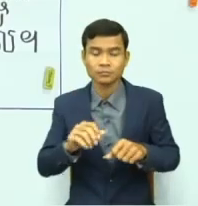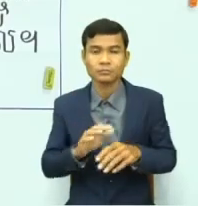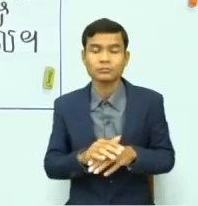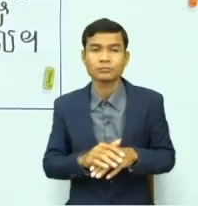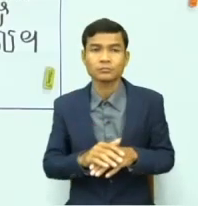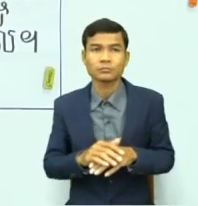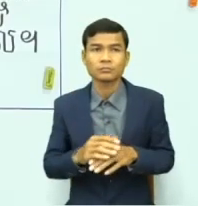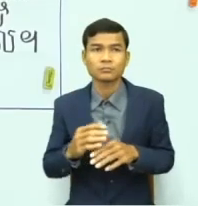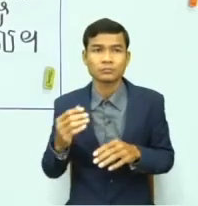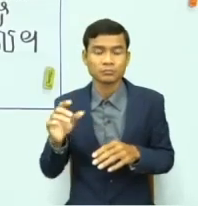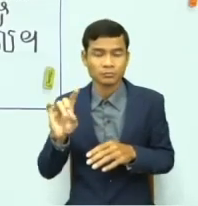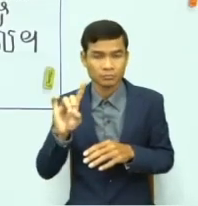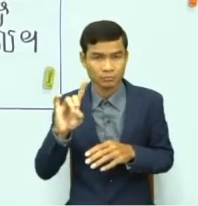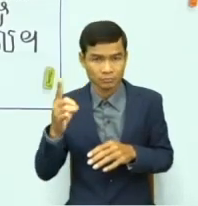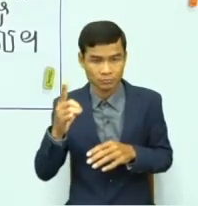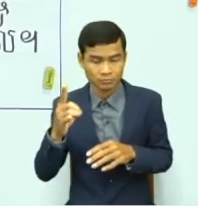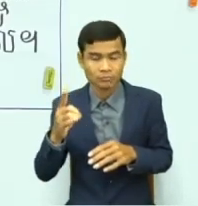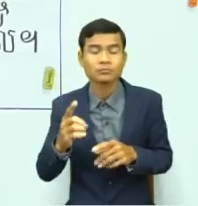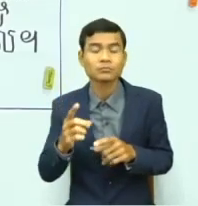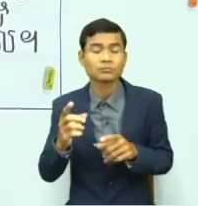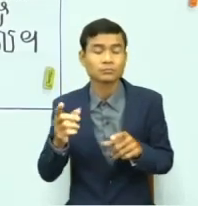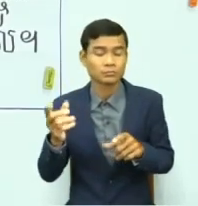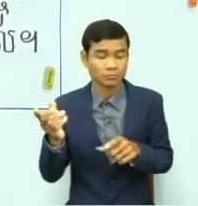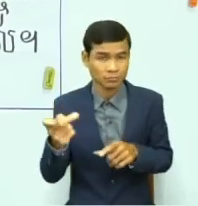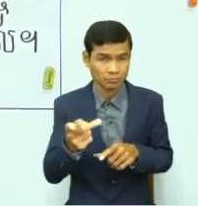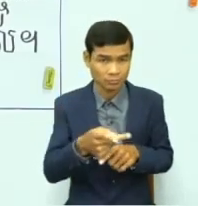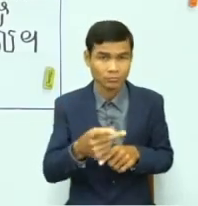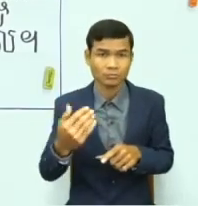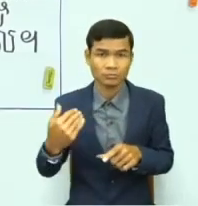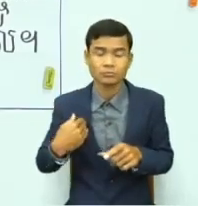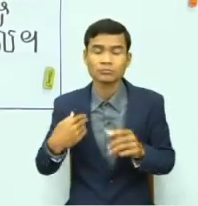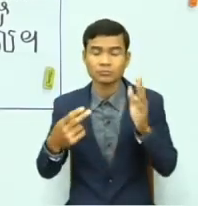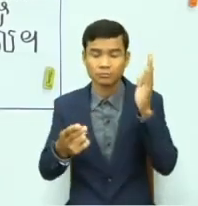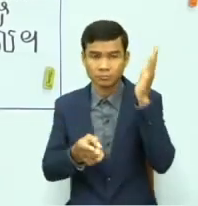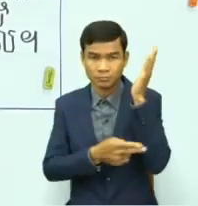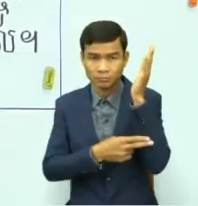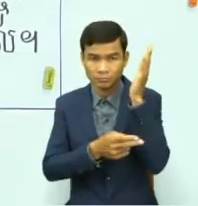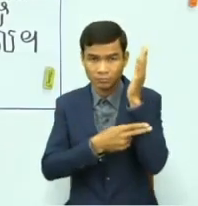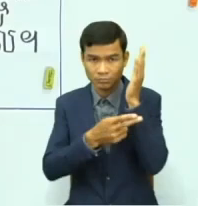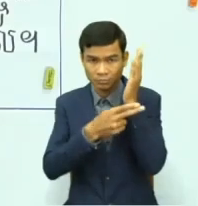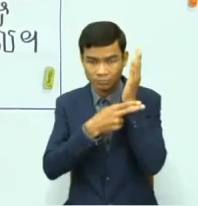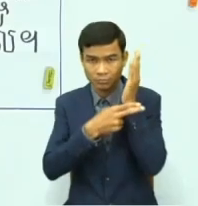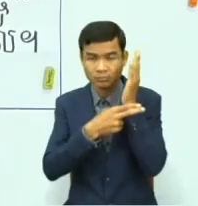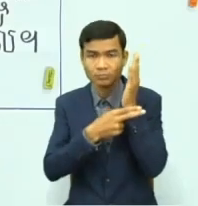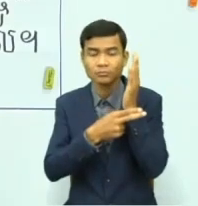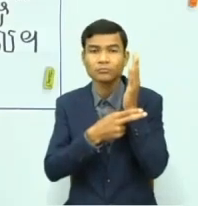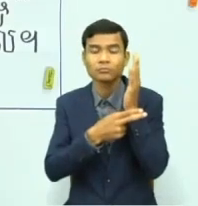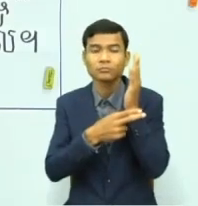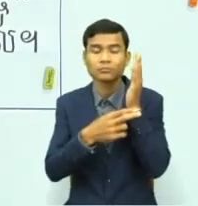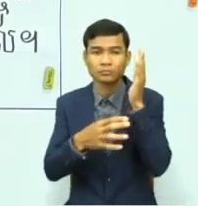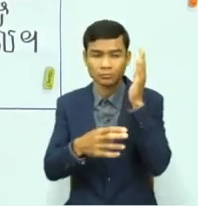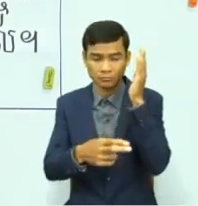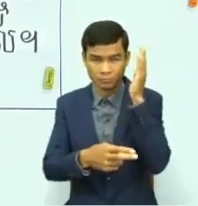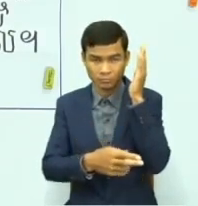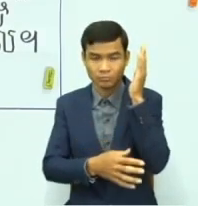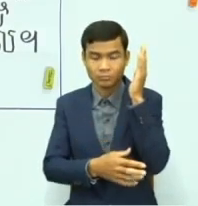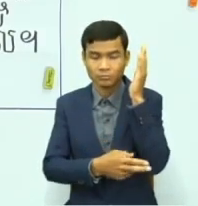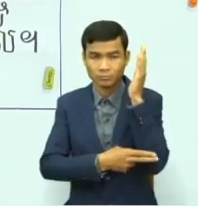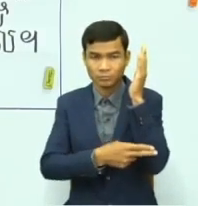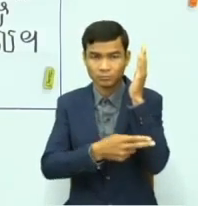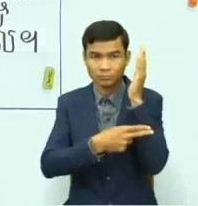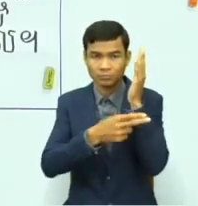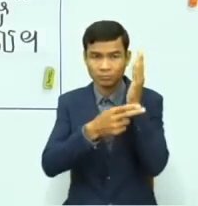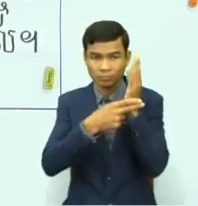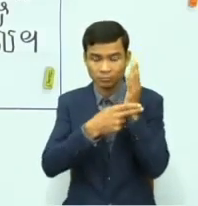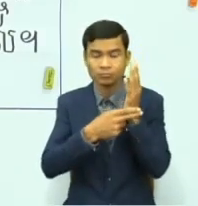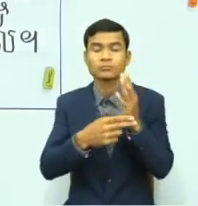mình trâm tay phần nó miễn xâm thác kìa tế xâm ná phố